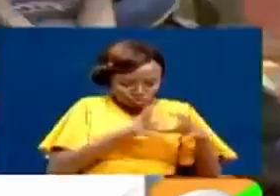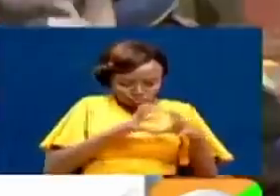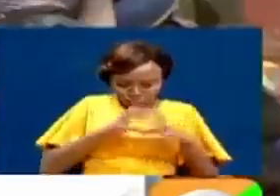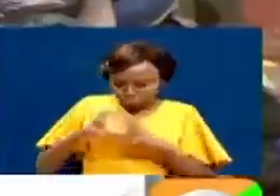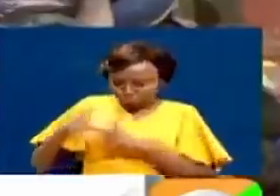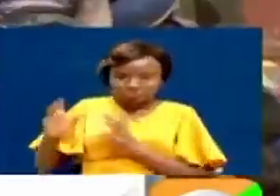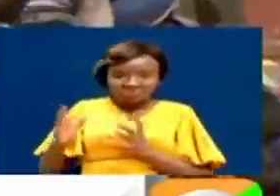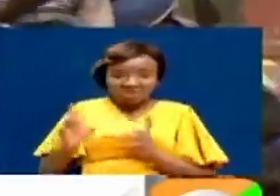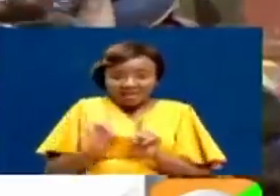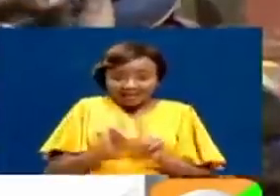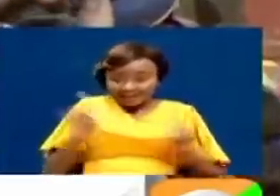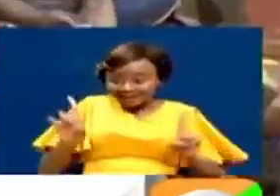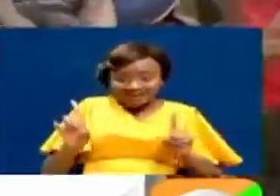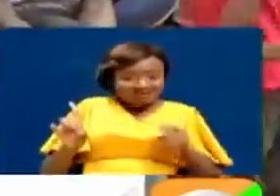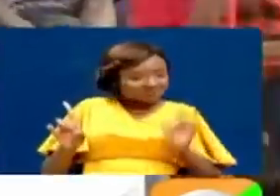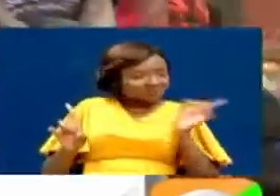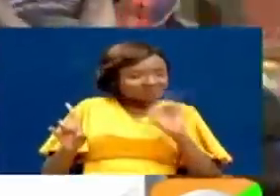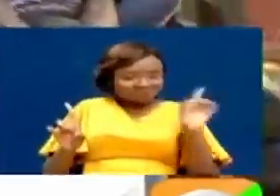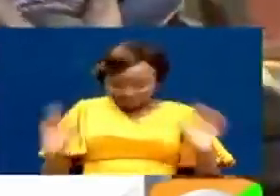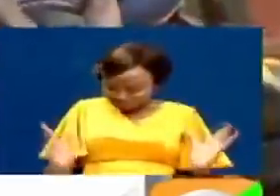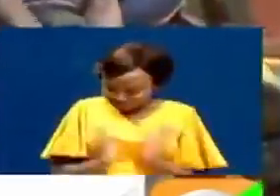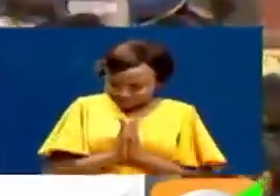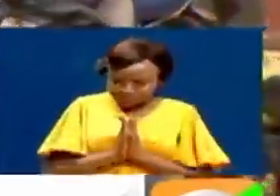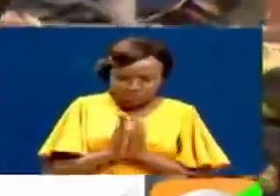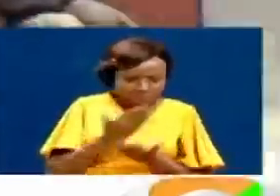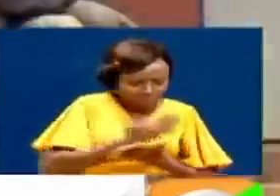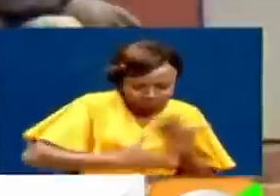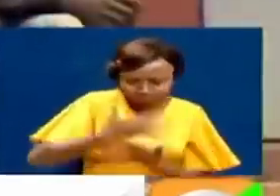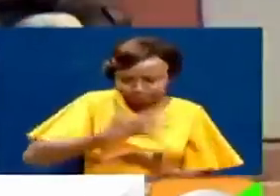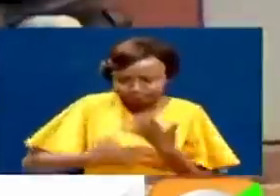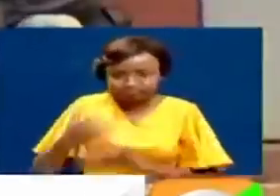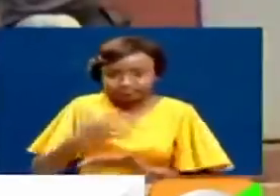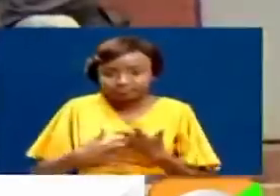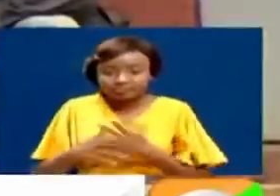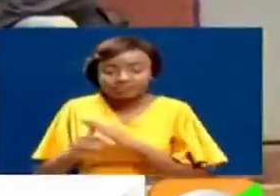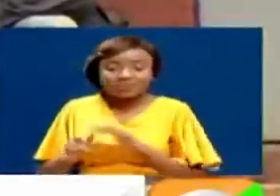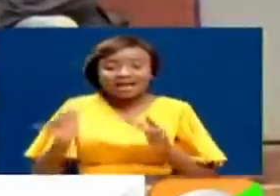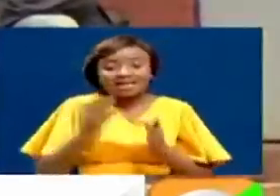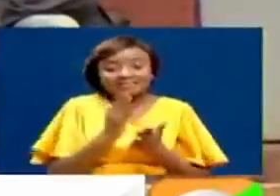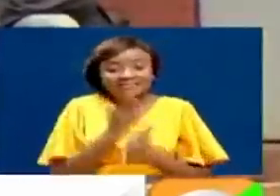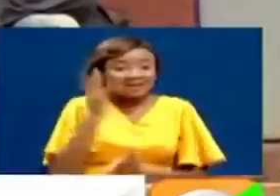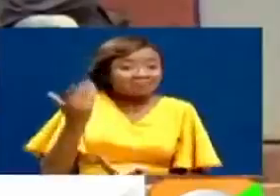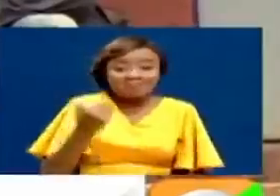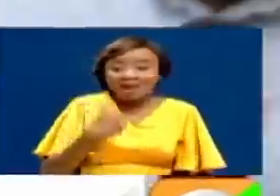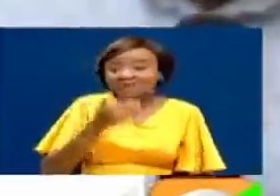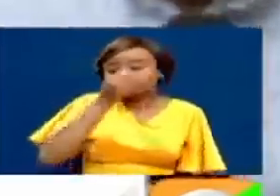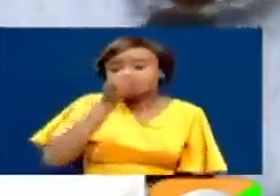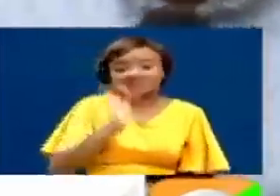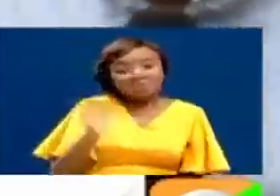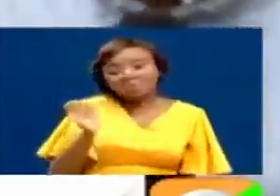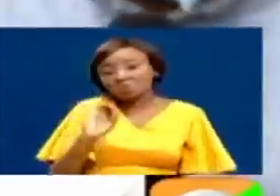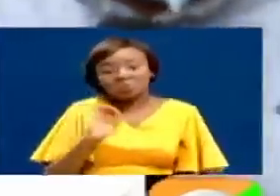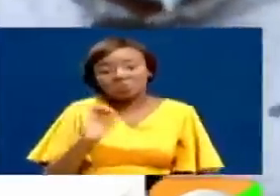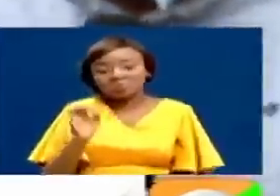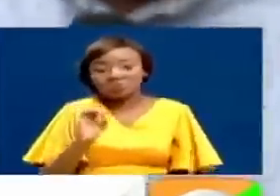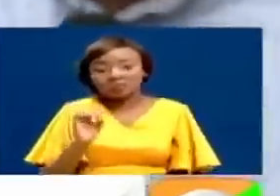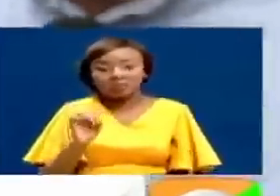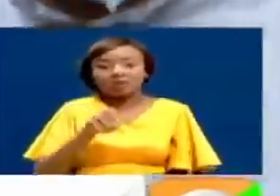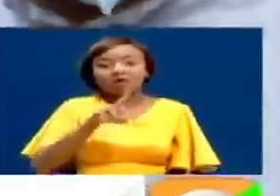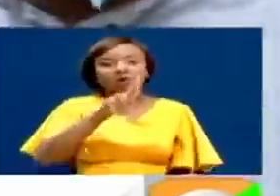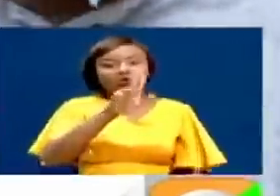vikundi bila kuzingatia kanuni ya mita 1.5. Baadhi hawakuwa na maski. Soko la